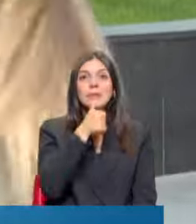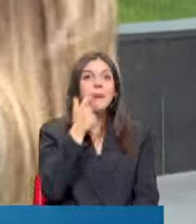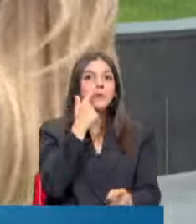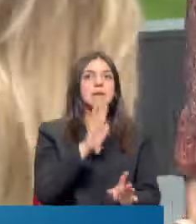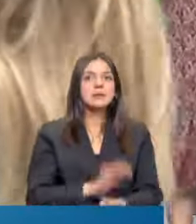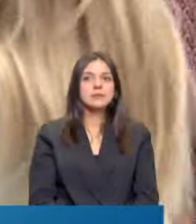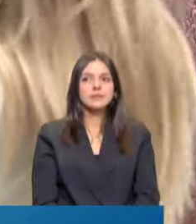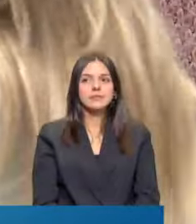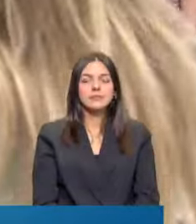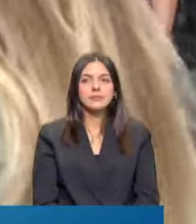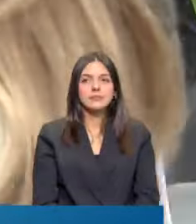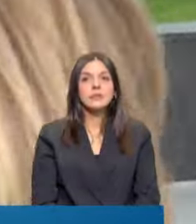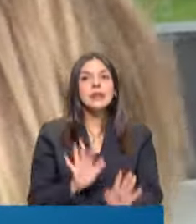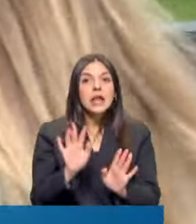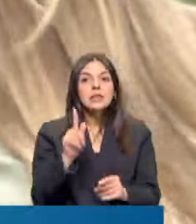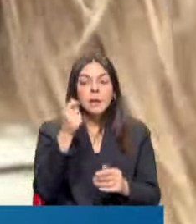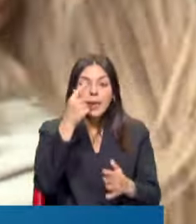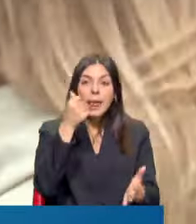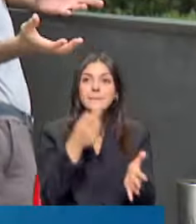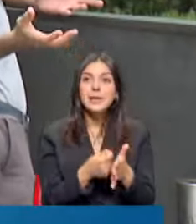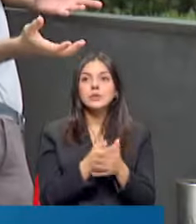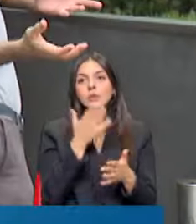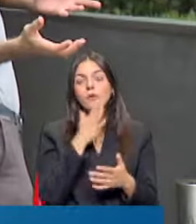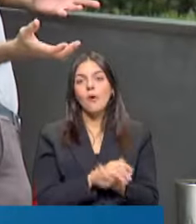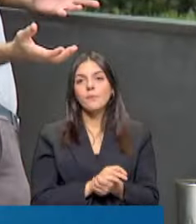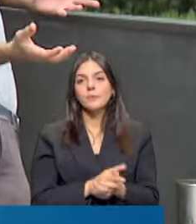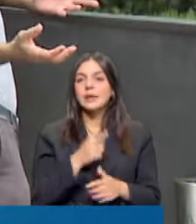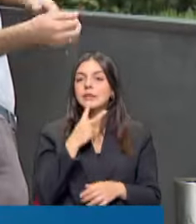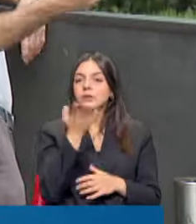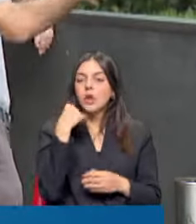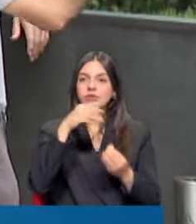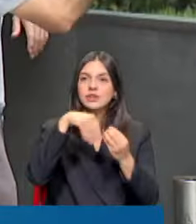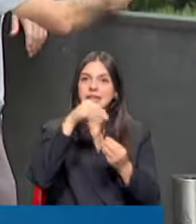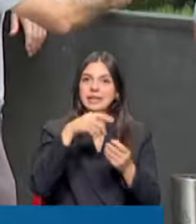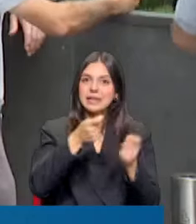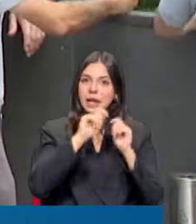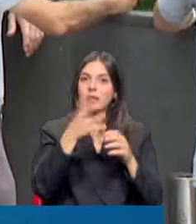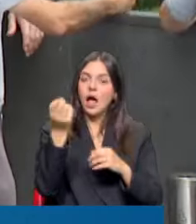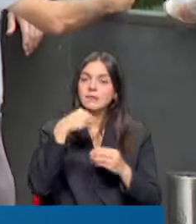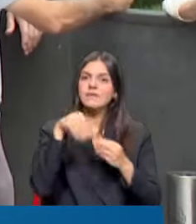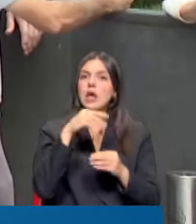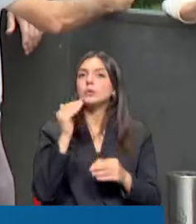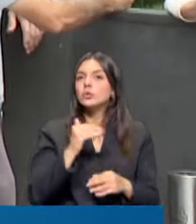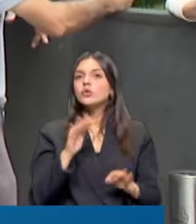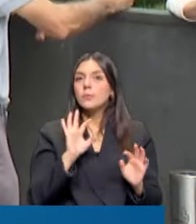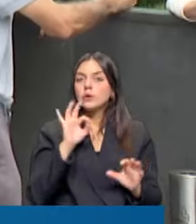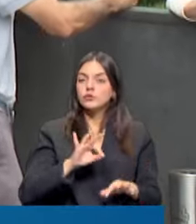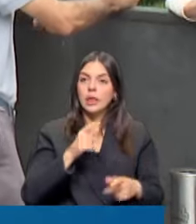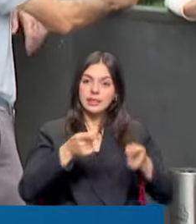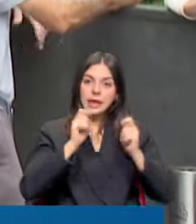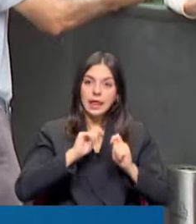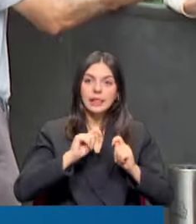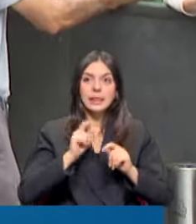o yüzden. Ya işte nakit biz bulundurmuyoruz. 2 yıl önce çektiğim için o zaman faizler nispeten daha düşüktü. Şu anda tabii kredi